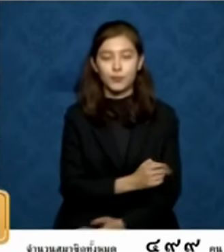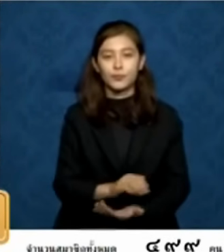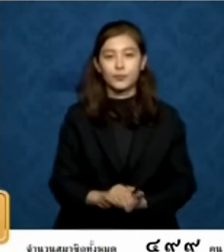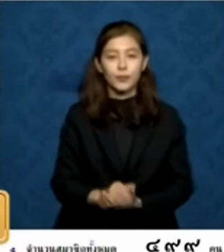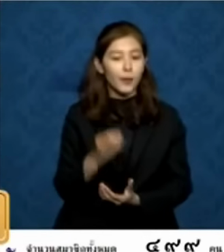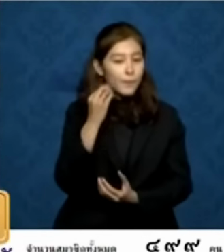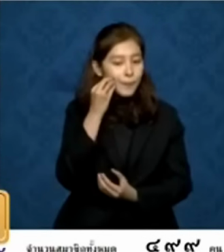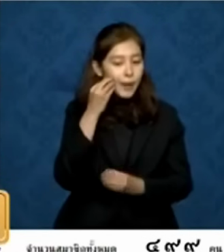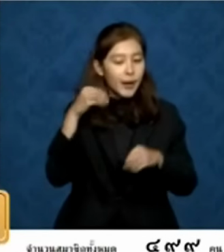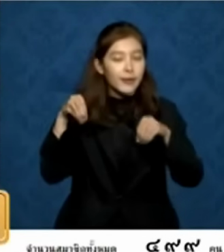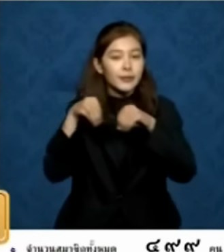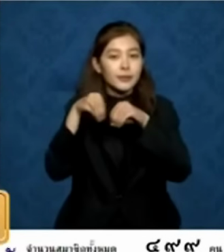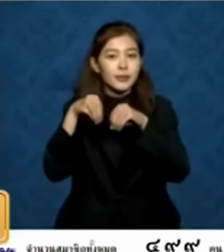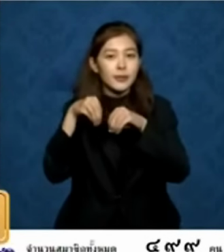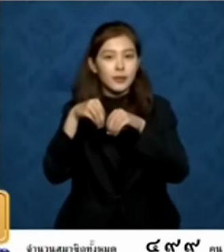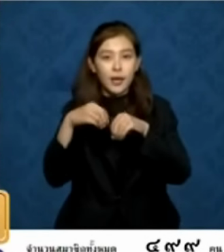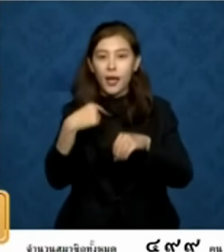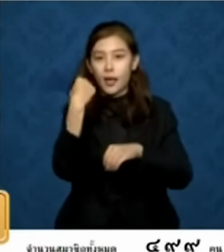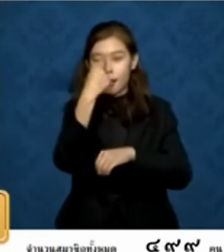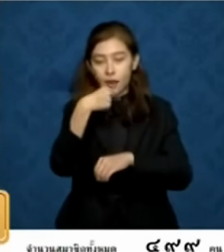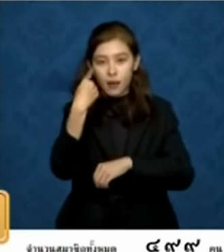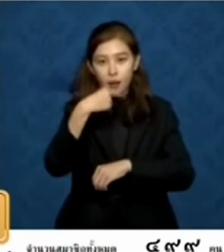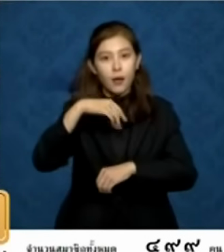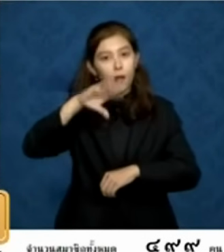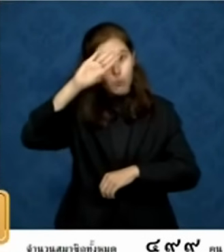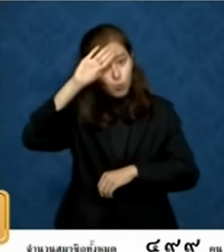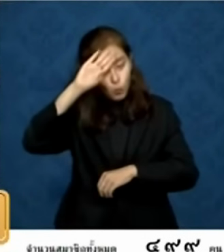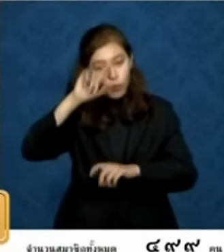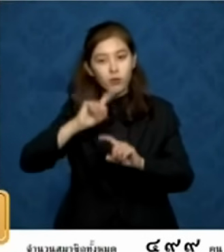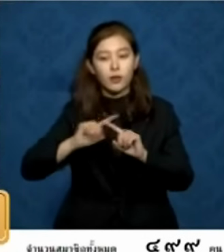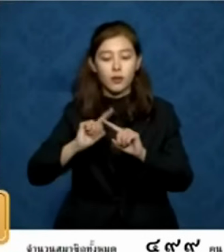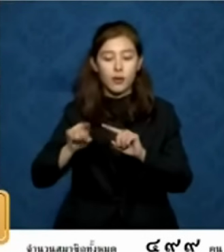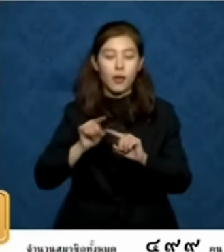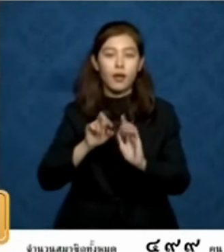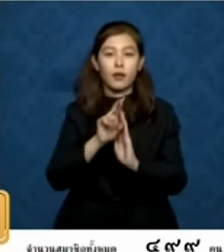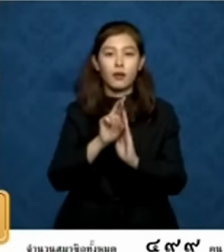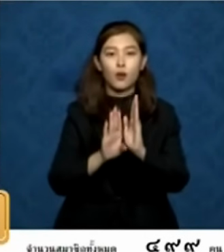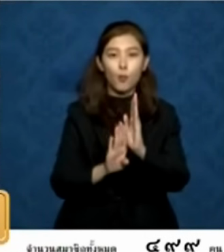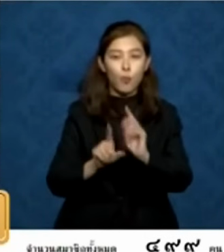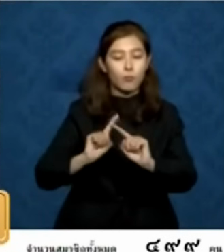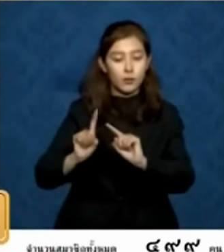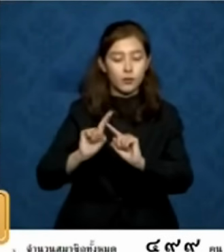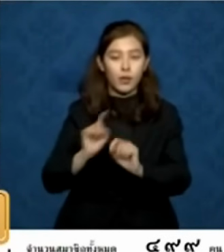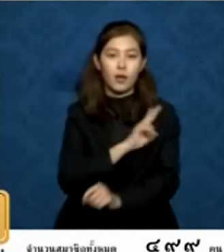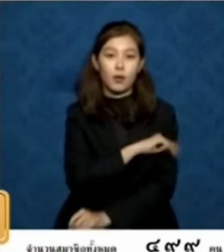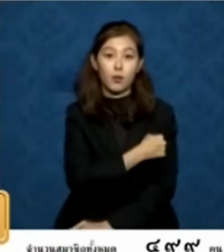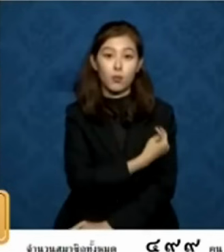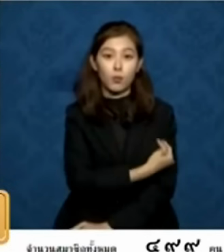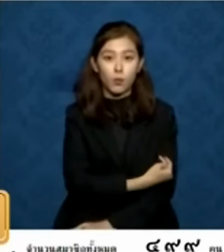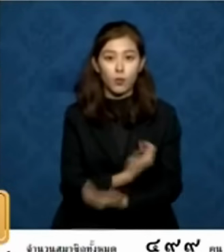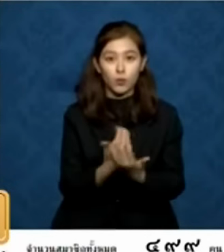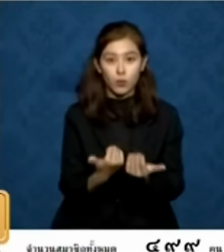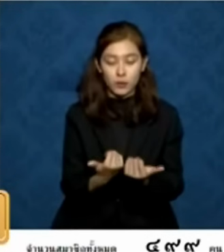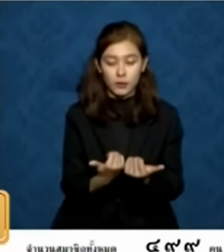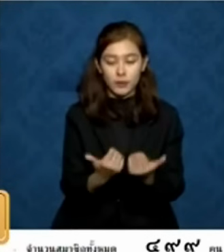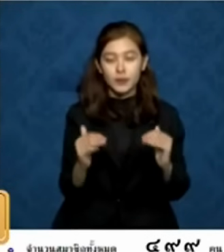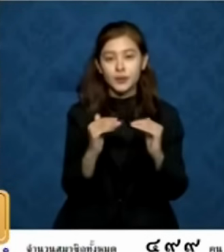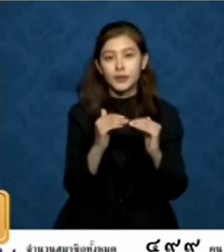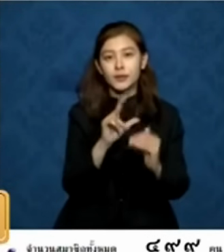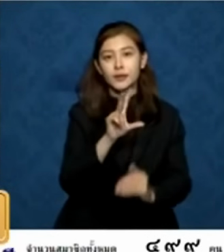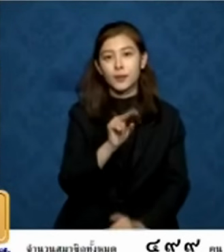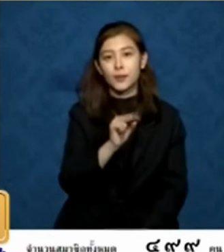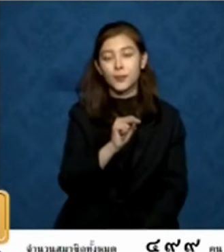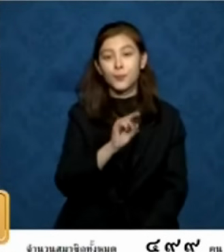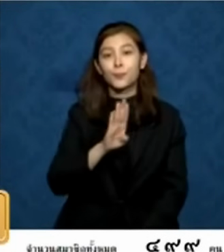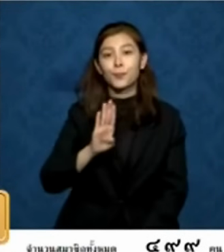านมีสุขภาวะที่ดีโดยพัฒนาระบบสาธารณสุขยกระดับ30บาทรักษาทุกโรคให้มี